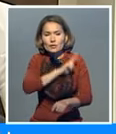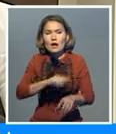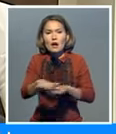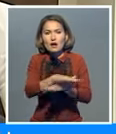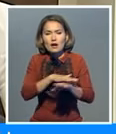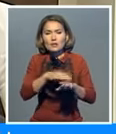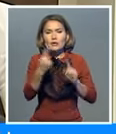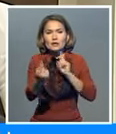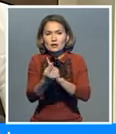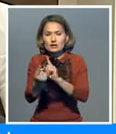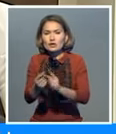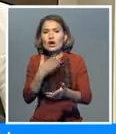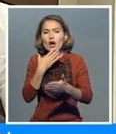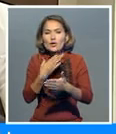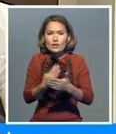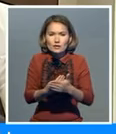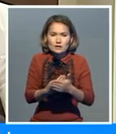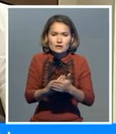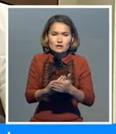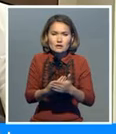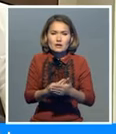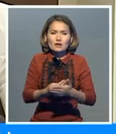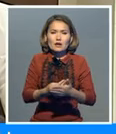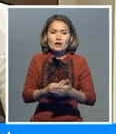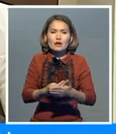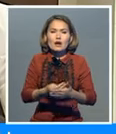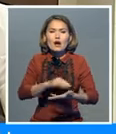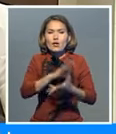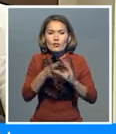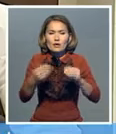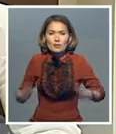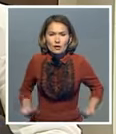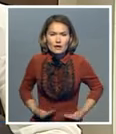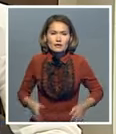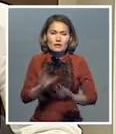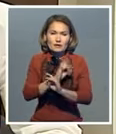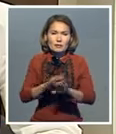кездесіп, өзінің өмірбаян, өздерінің материалдарын көрсетіп, сондай жұмыспен айланысуда.